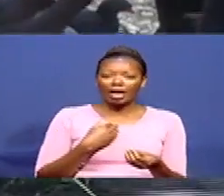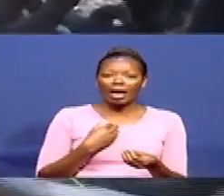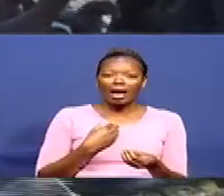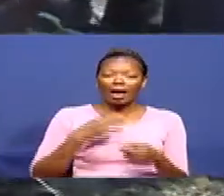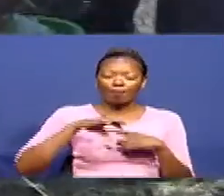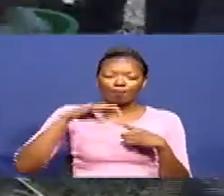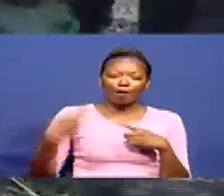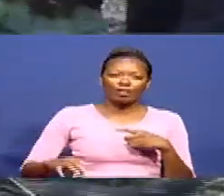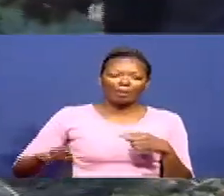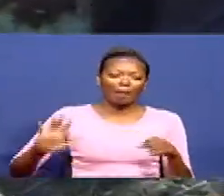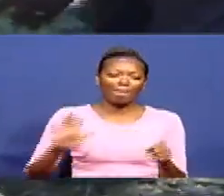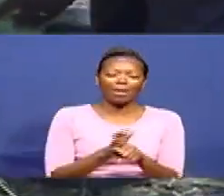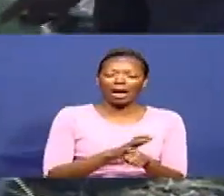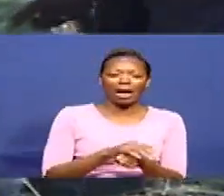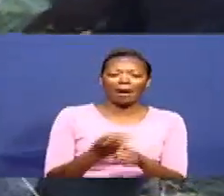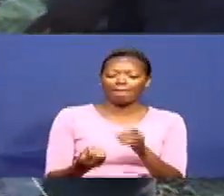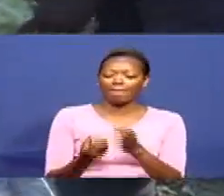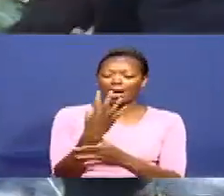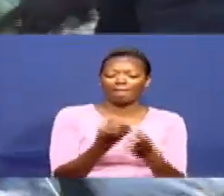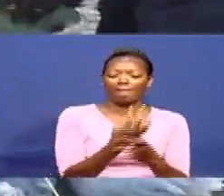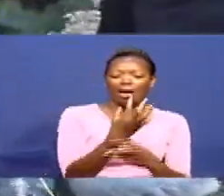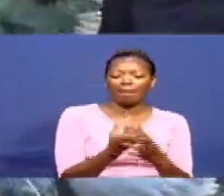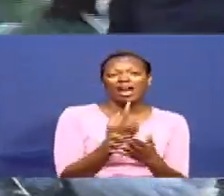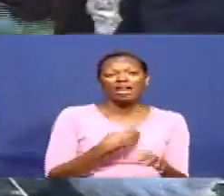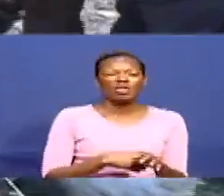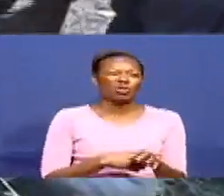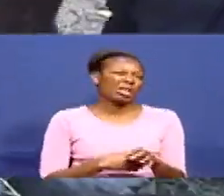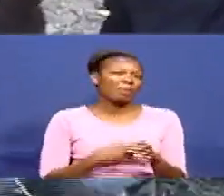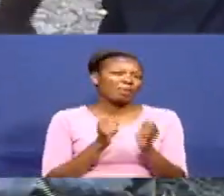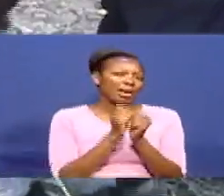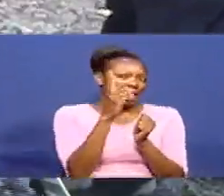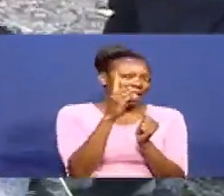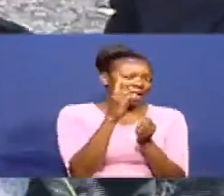vegetables waste. Huwa tunasipatia around saa 5:30.